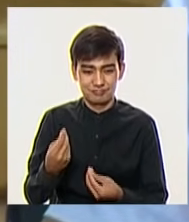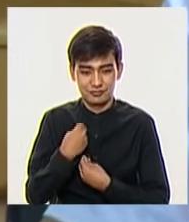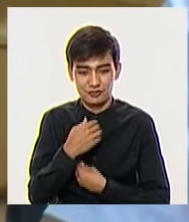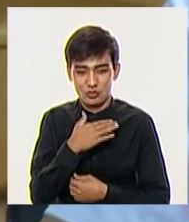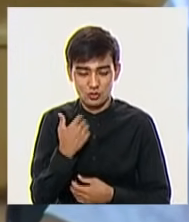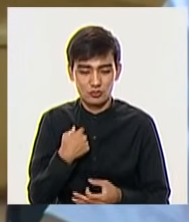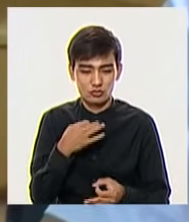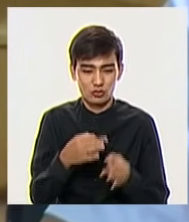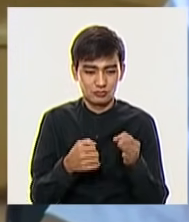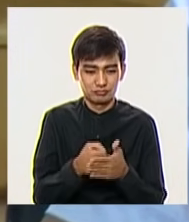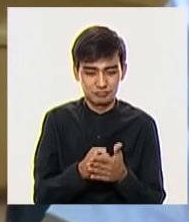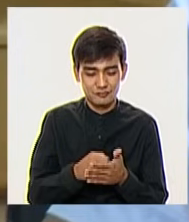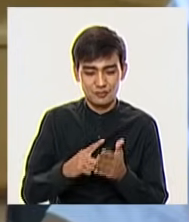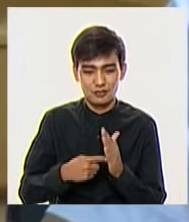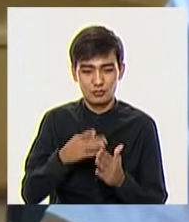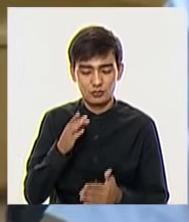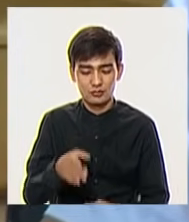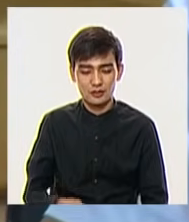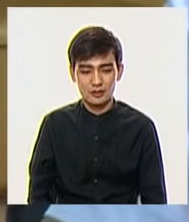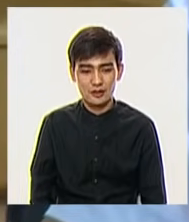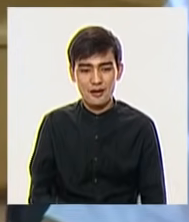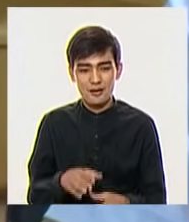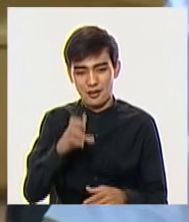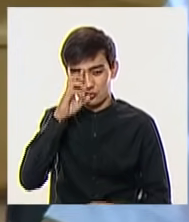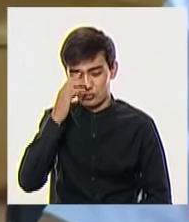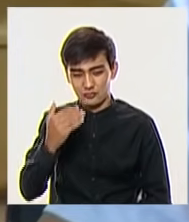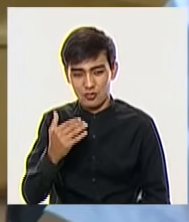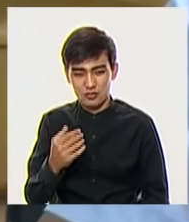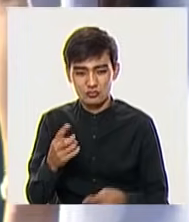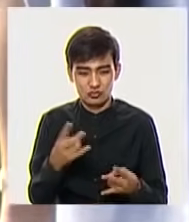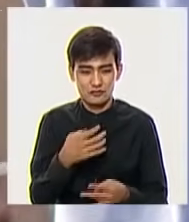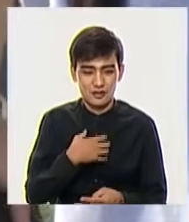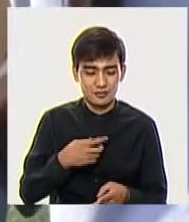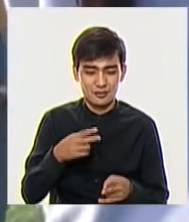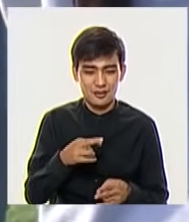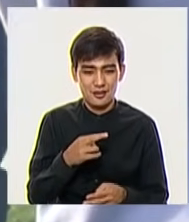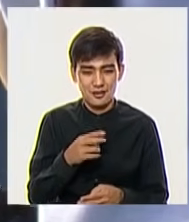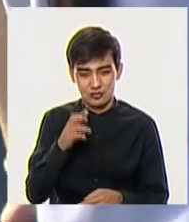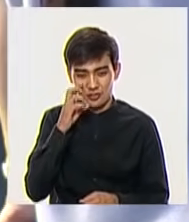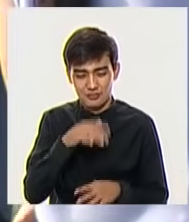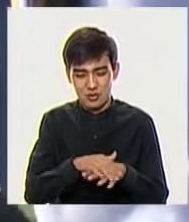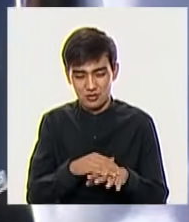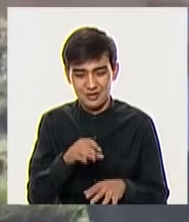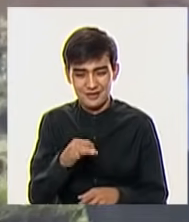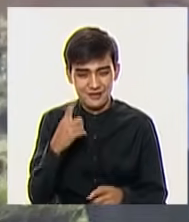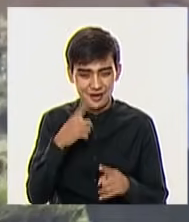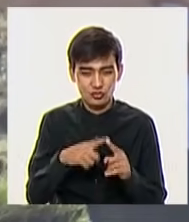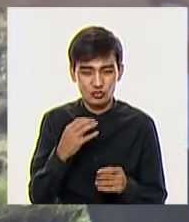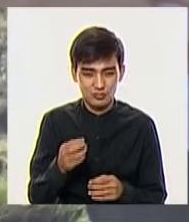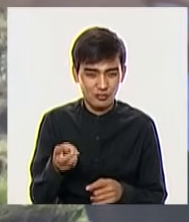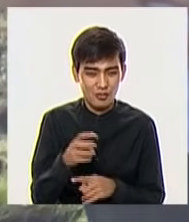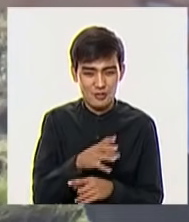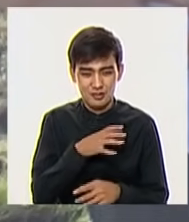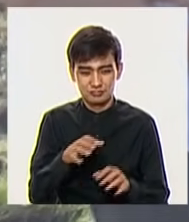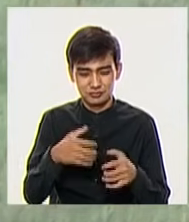бермесе, сот арқылы талап етеміз. Мемлекеттік қажеттілік келеді. Ал тұрғындар ауылға тағы техника келіп, қызғыштай